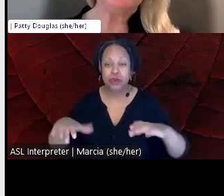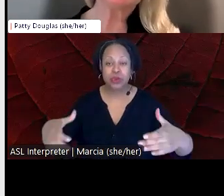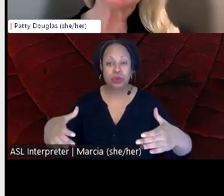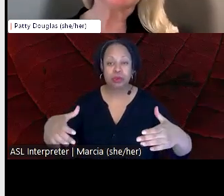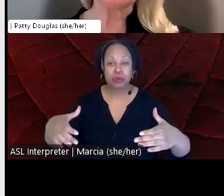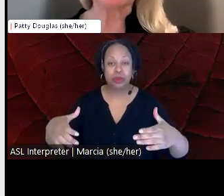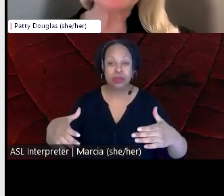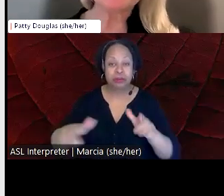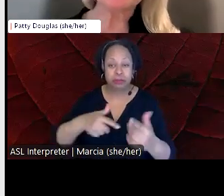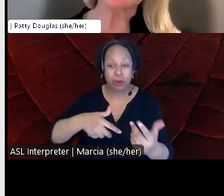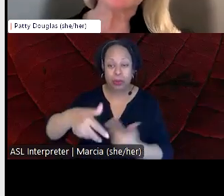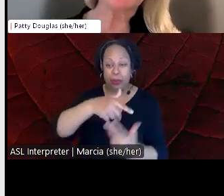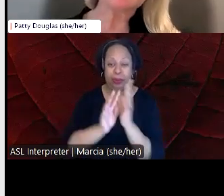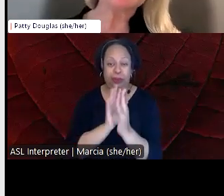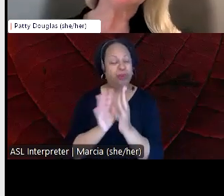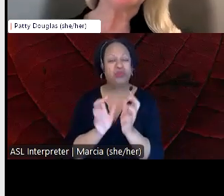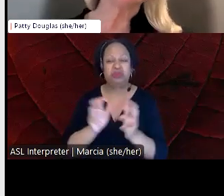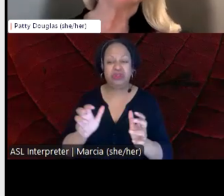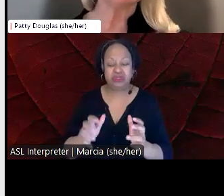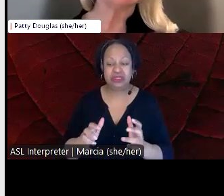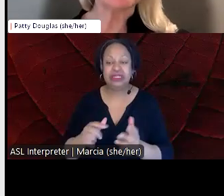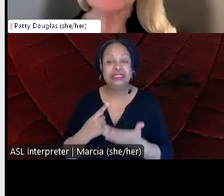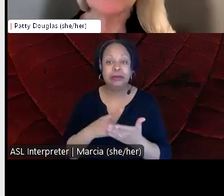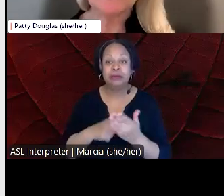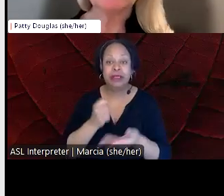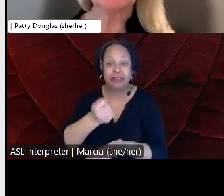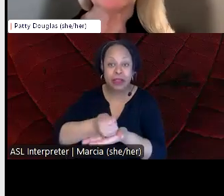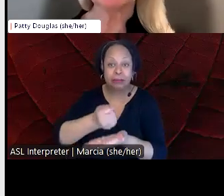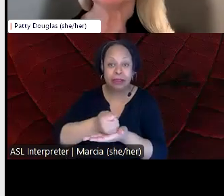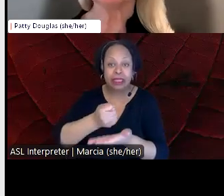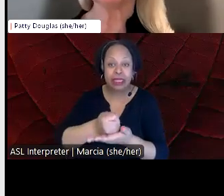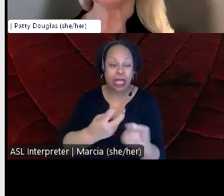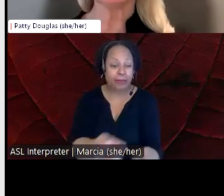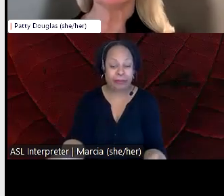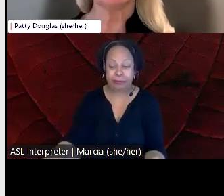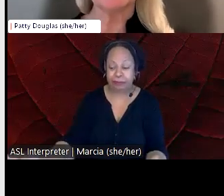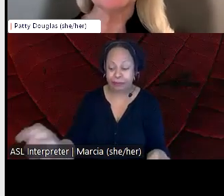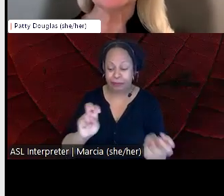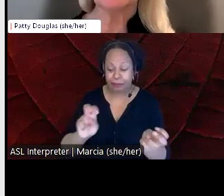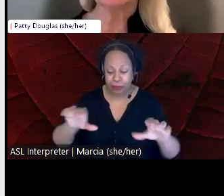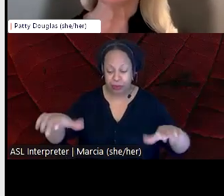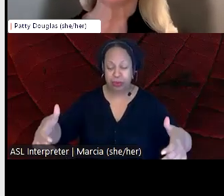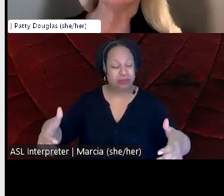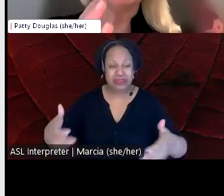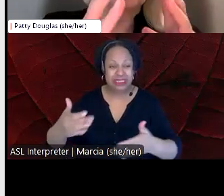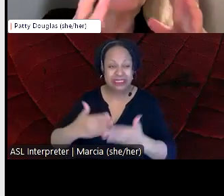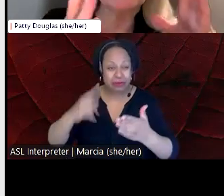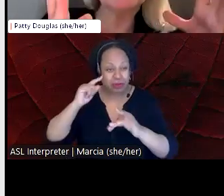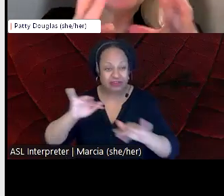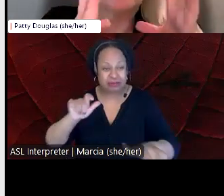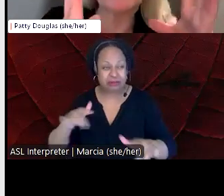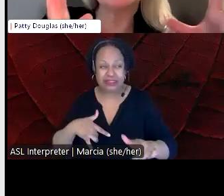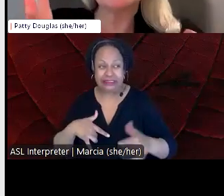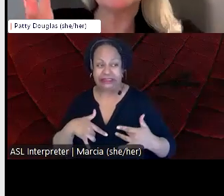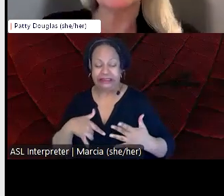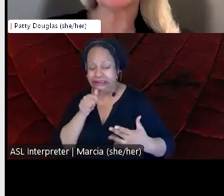toujours faciles pour des personnes neurodivergentes. Il y a également certaines modalités de thérapie, n'interpellent pas très bien les